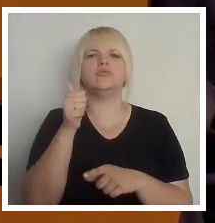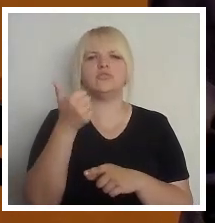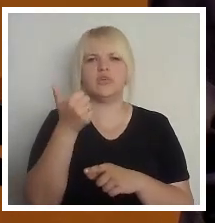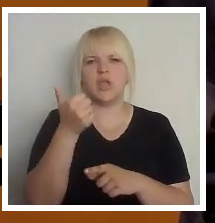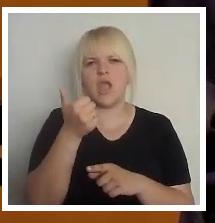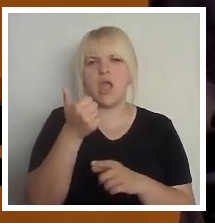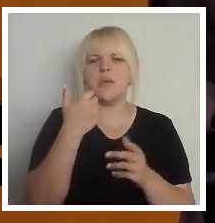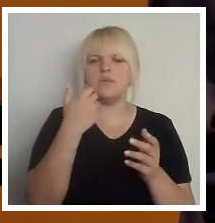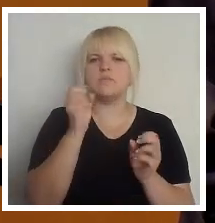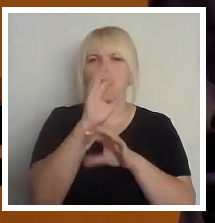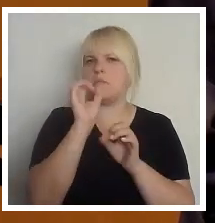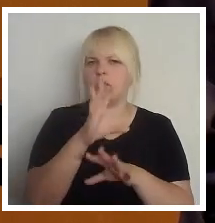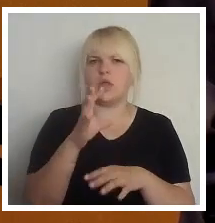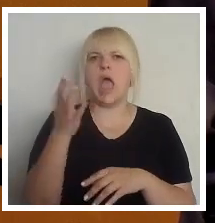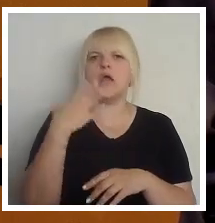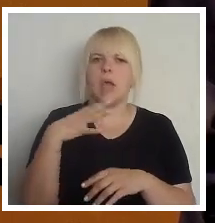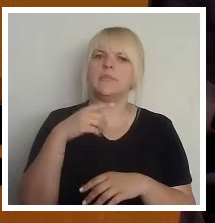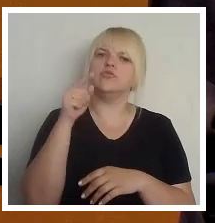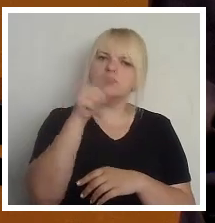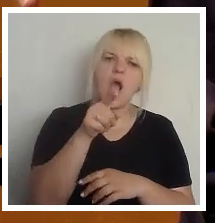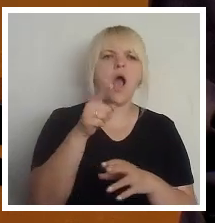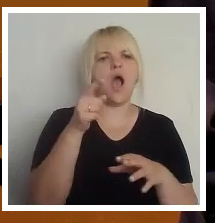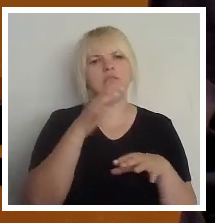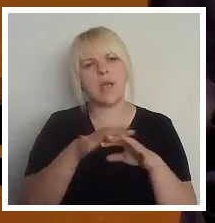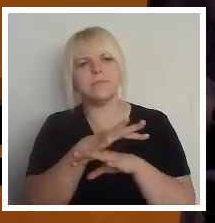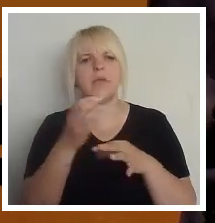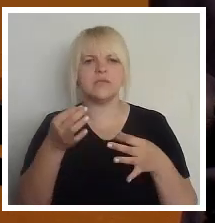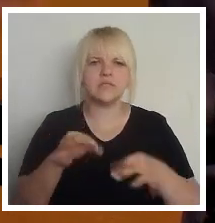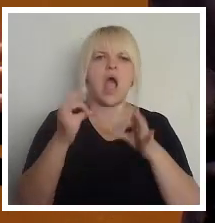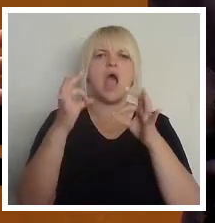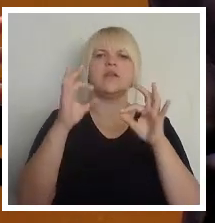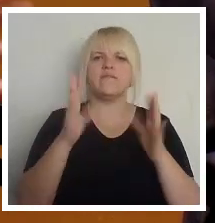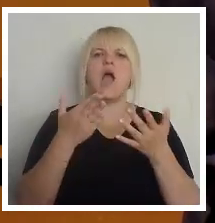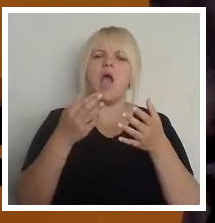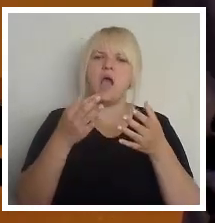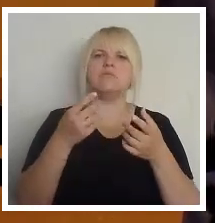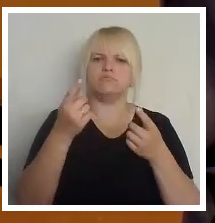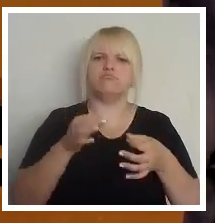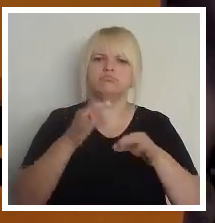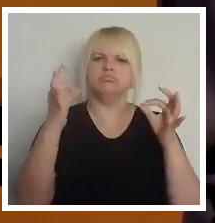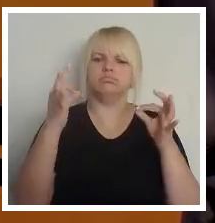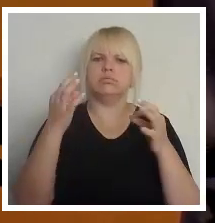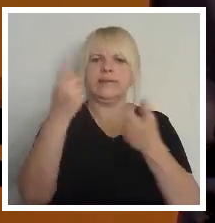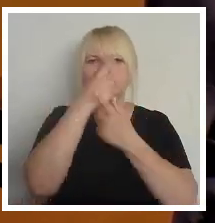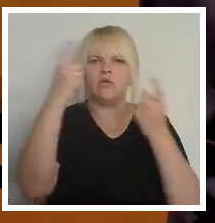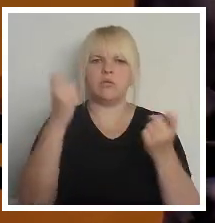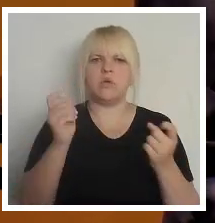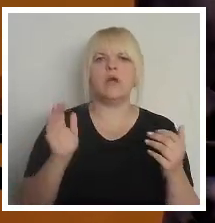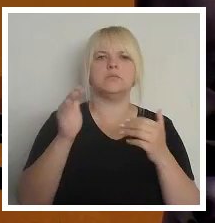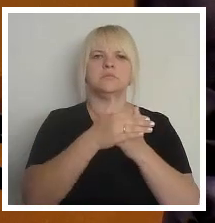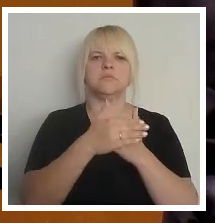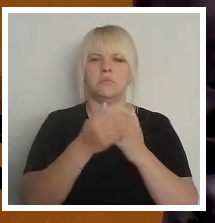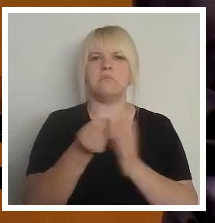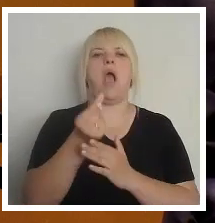to, nu, kāpēc šāda sabiedriski svarīga vai nozīmīga informācija tiek likta aiz atslēgas. Un